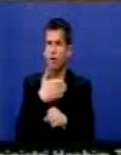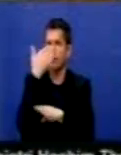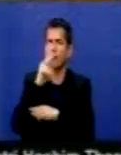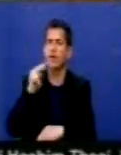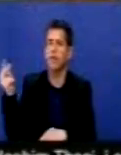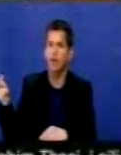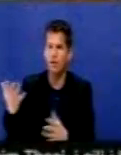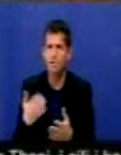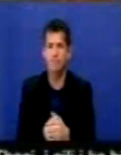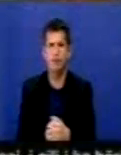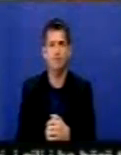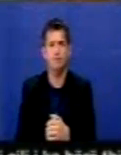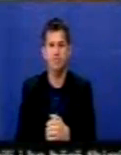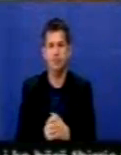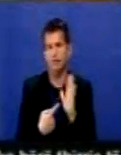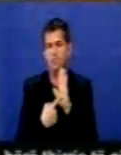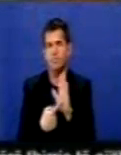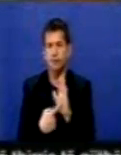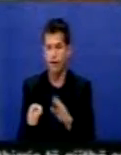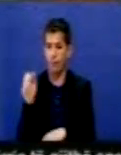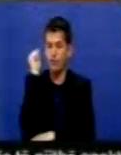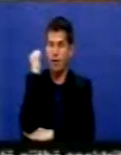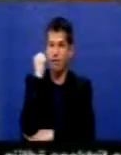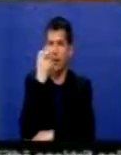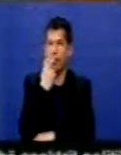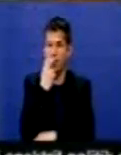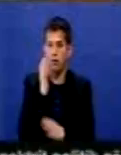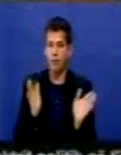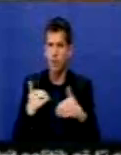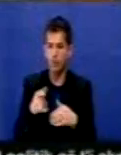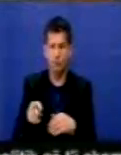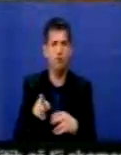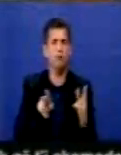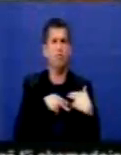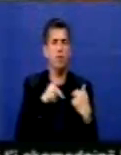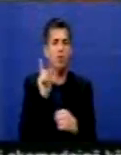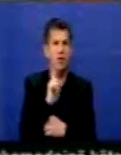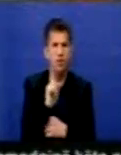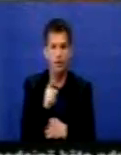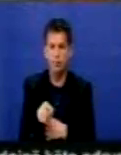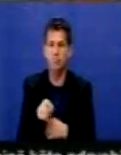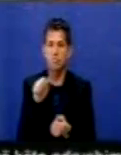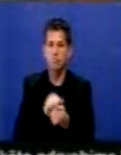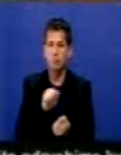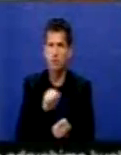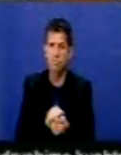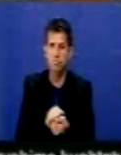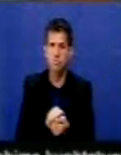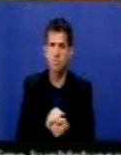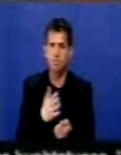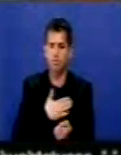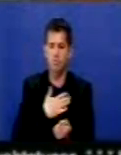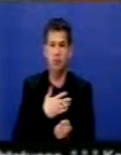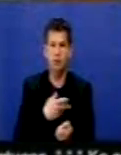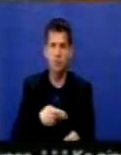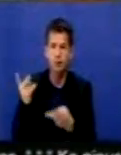tjetër. Për shembull, fabrika akumulatorve nuk do të ishte detyruar që për prodhimin e produkteve të saj të